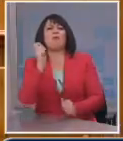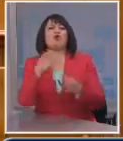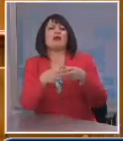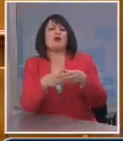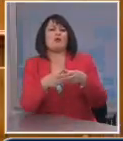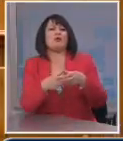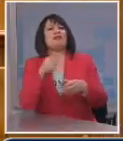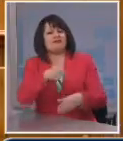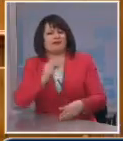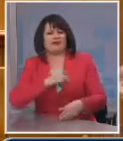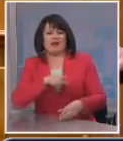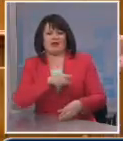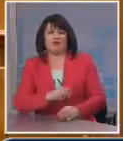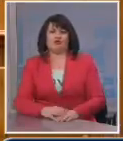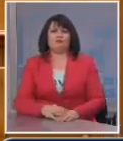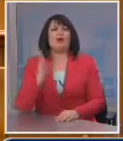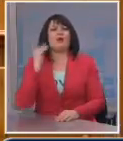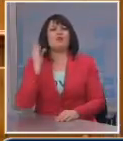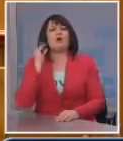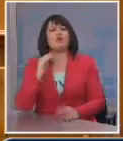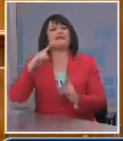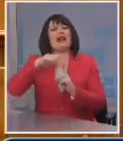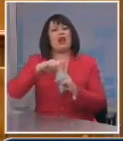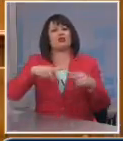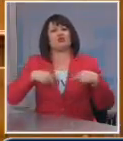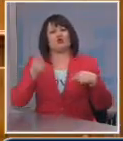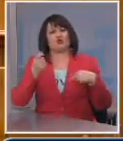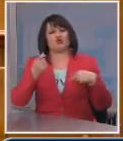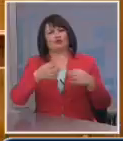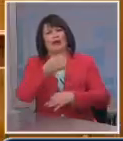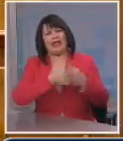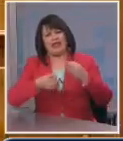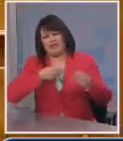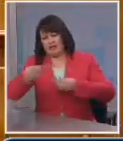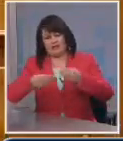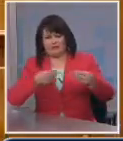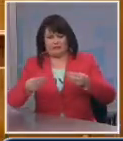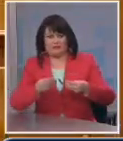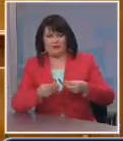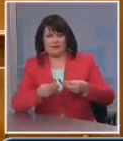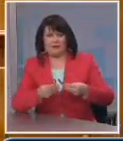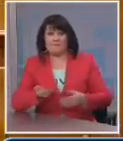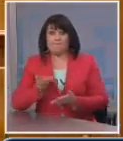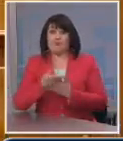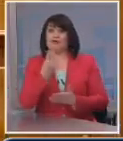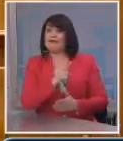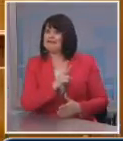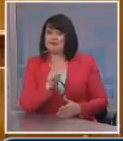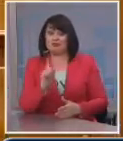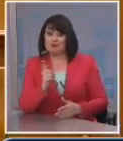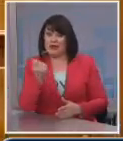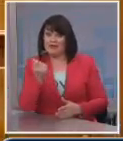πρότασή σας, επειδή ακούω πάρα πολύ συχνά τον κύριο Τσακαλώτο να μιλάει για αναδιανομή. Δεν αναδιανομεί